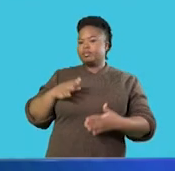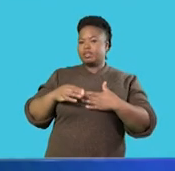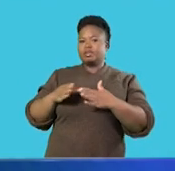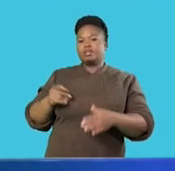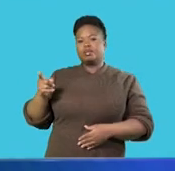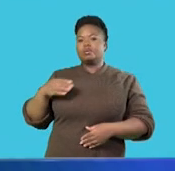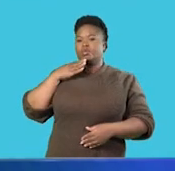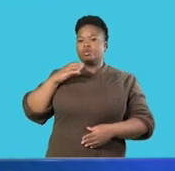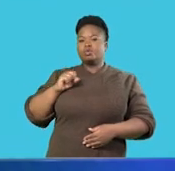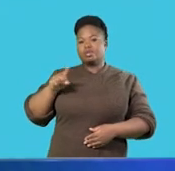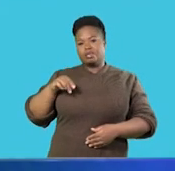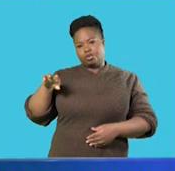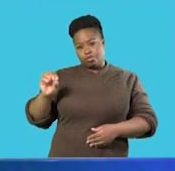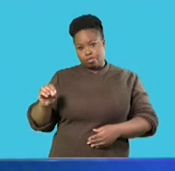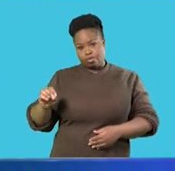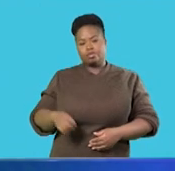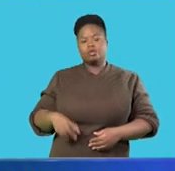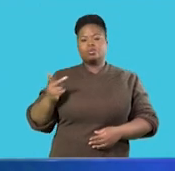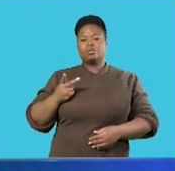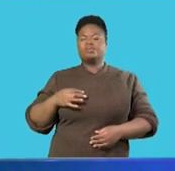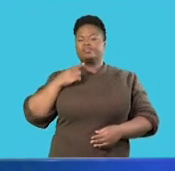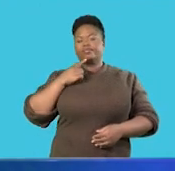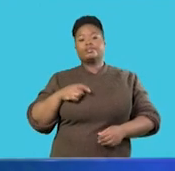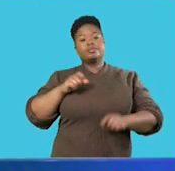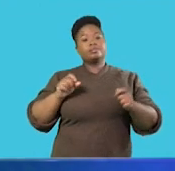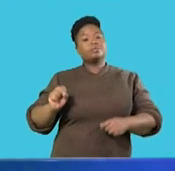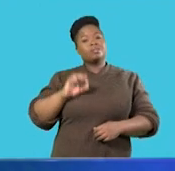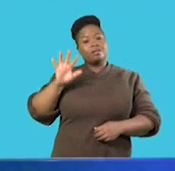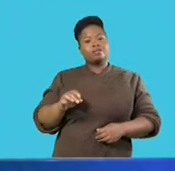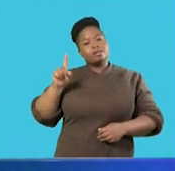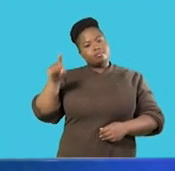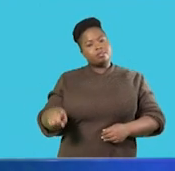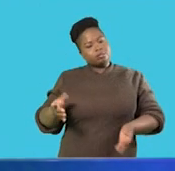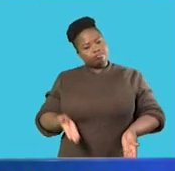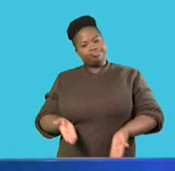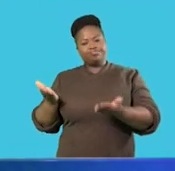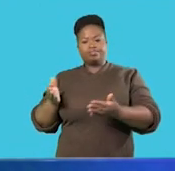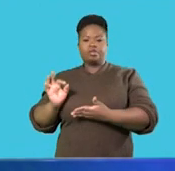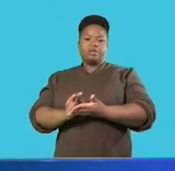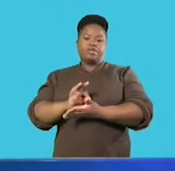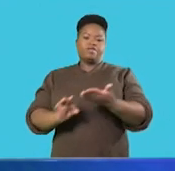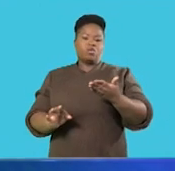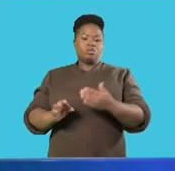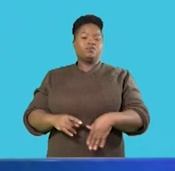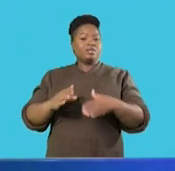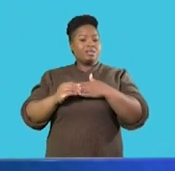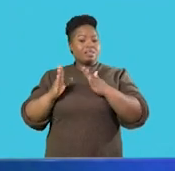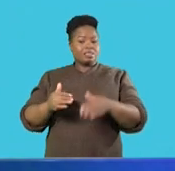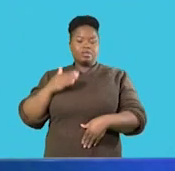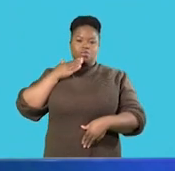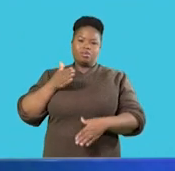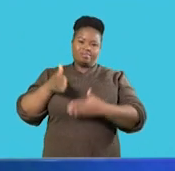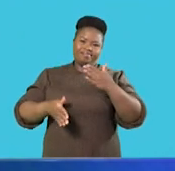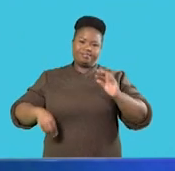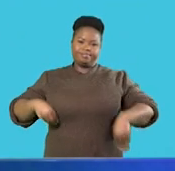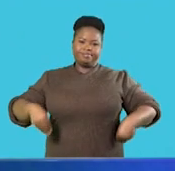yombutho usongezo zibi umemelele abemi boMzantsi Afrika ukuba baphume ngobuninzi babo ukuyokuvotela inkokheli eza kuphelisa